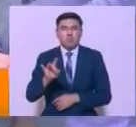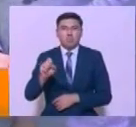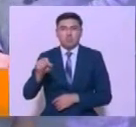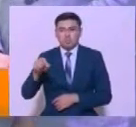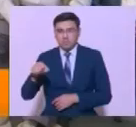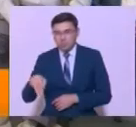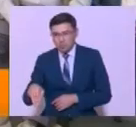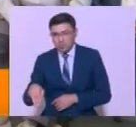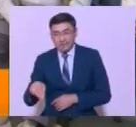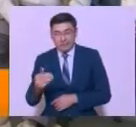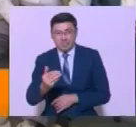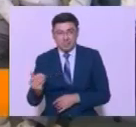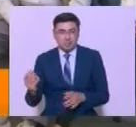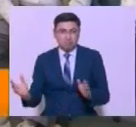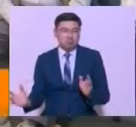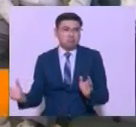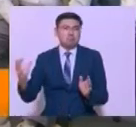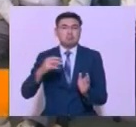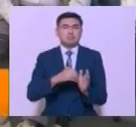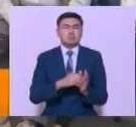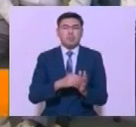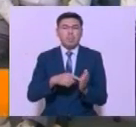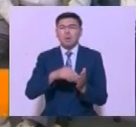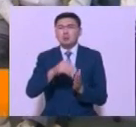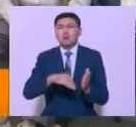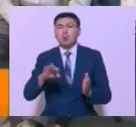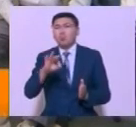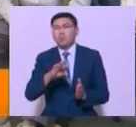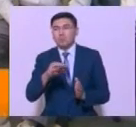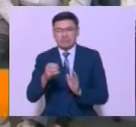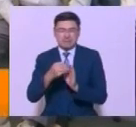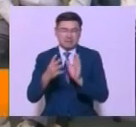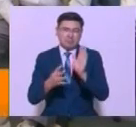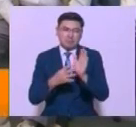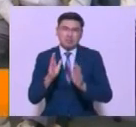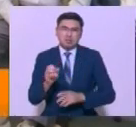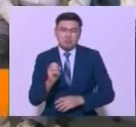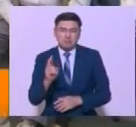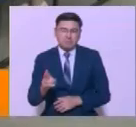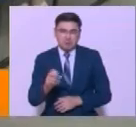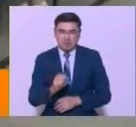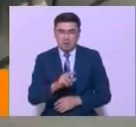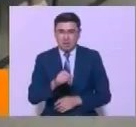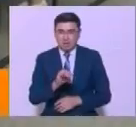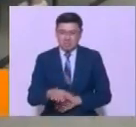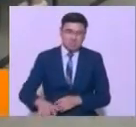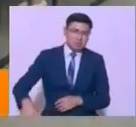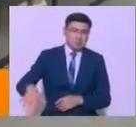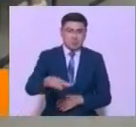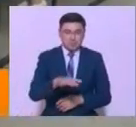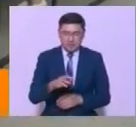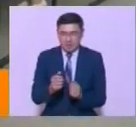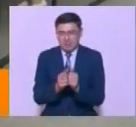Арал повествует о событиях середины X века когда на айские племена жившие в местности неподалеку от нынешней